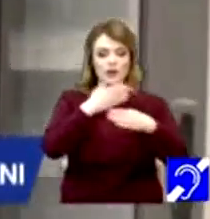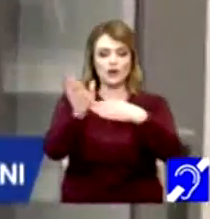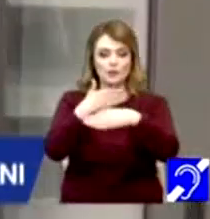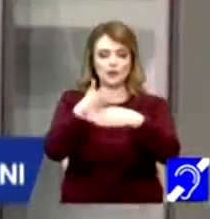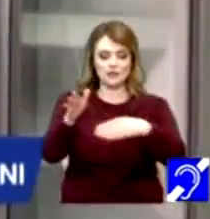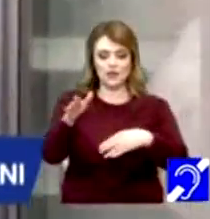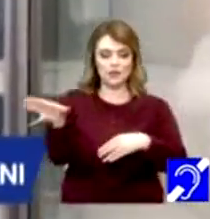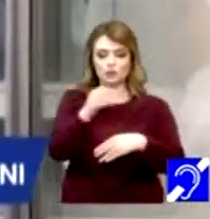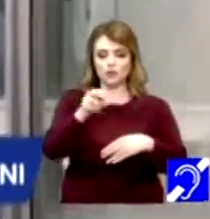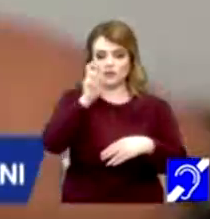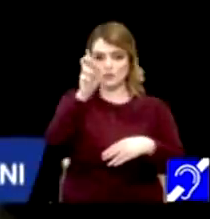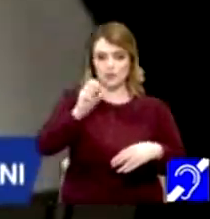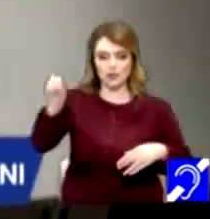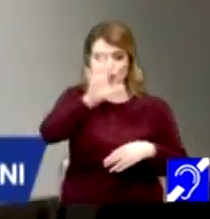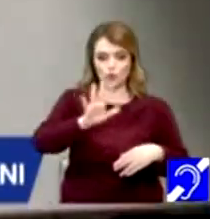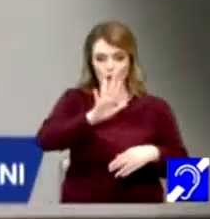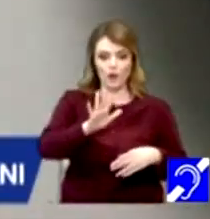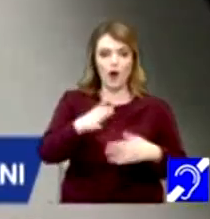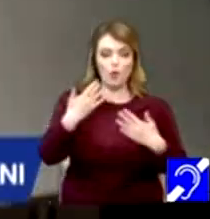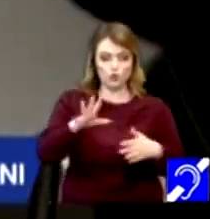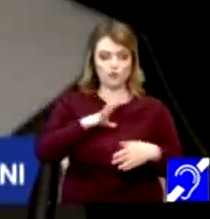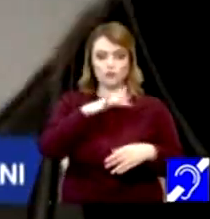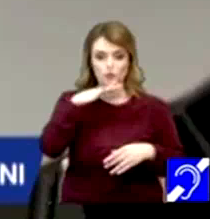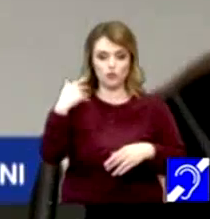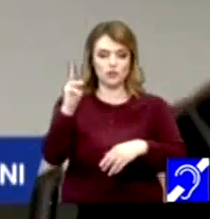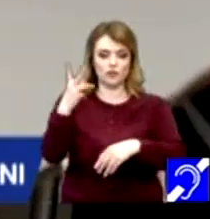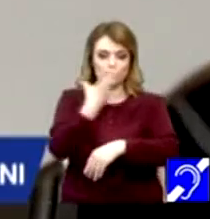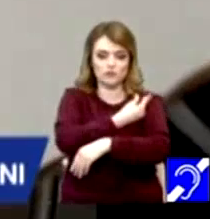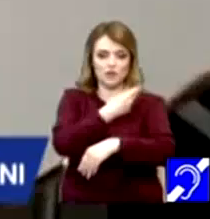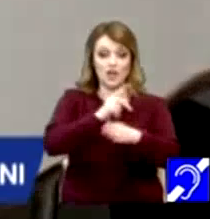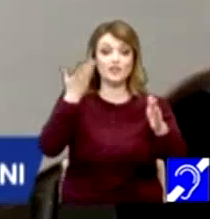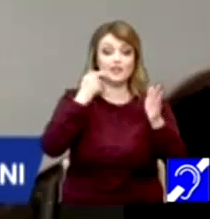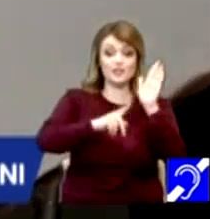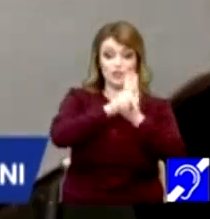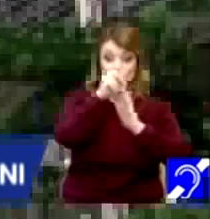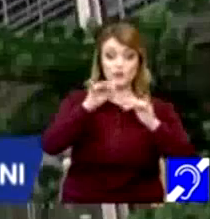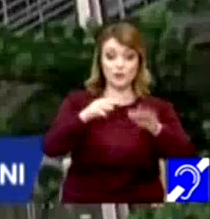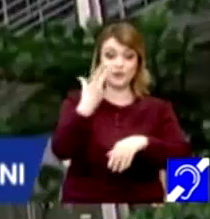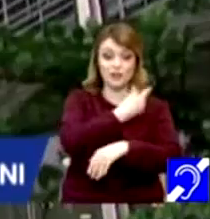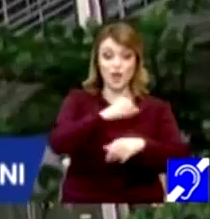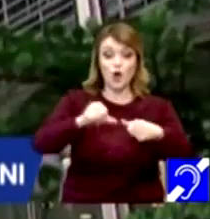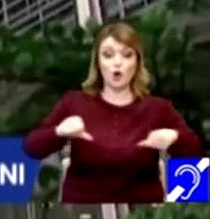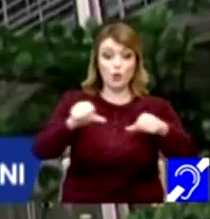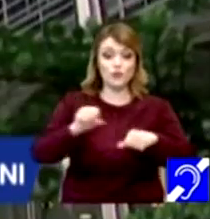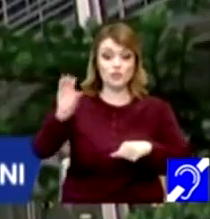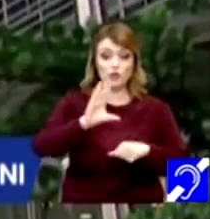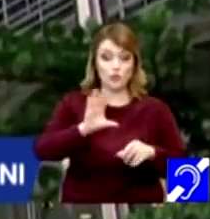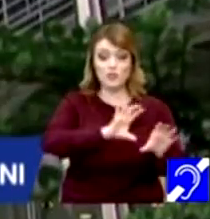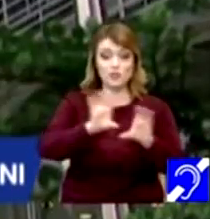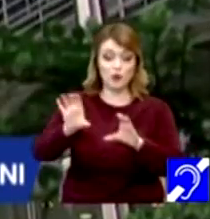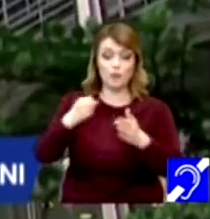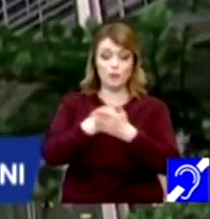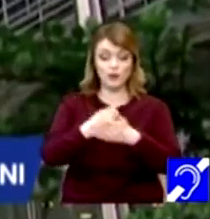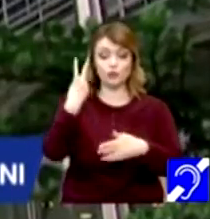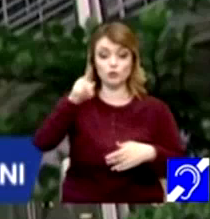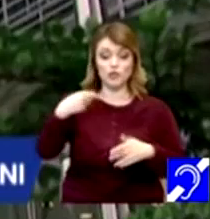acestea, aproape 82 de milioane au fost administrate europenilor. De la începutul campaniei de vaccinare, Comisia Europeană și-a asigurat până la